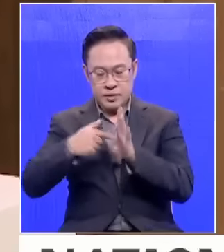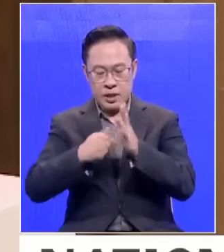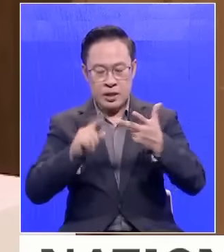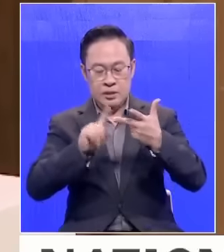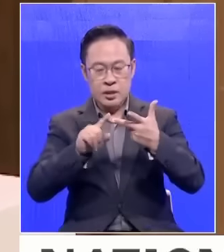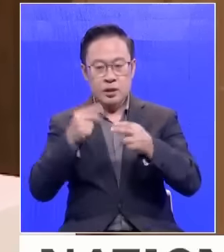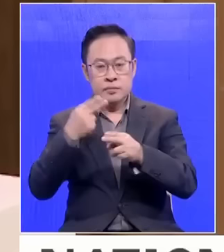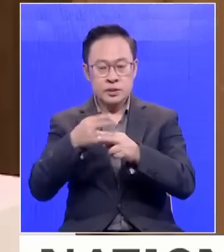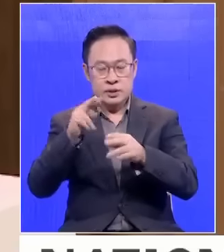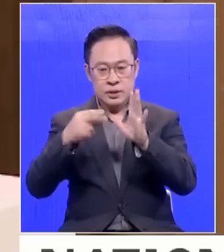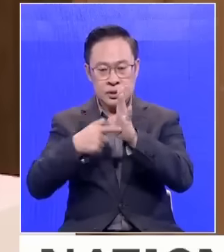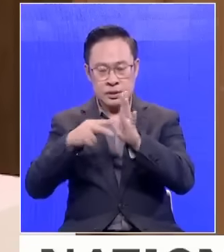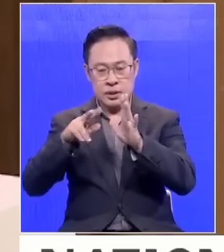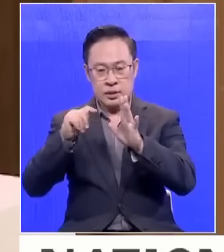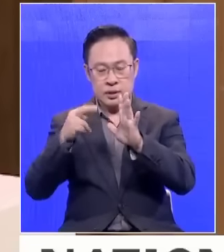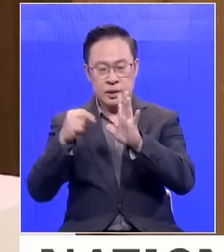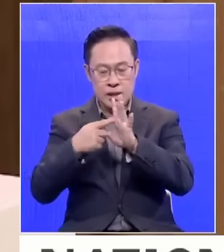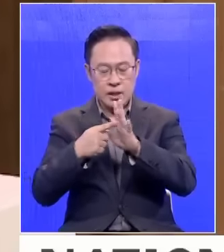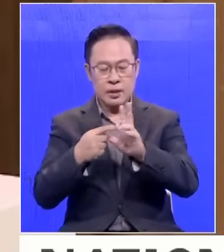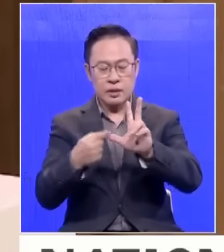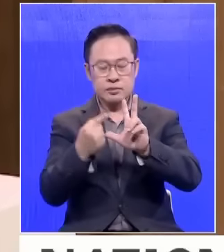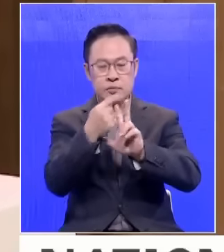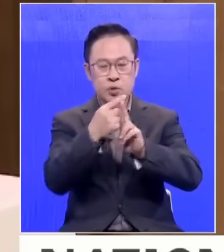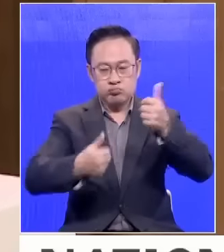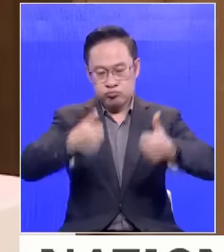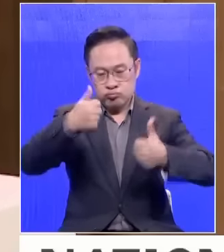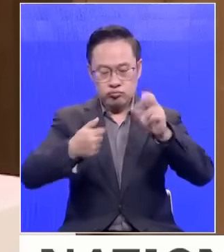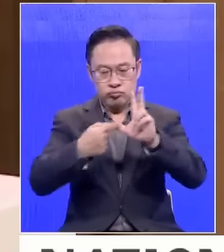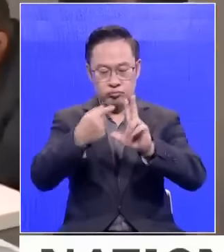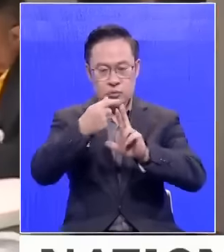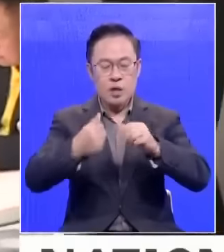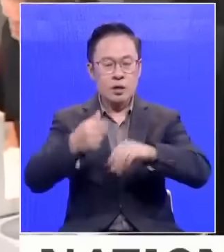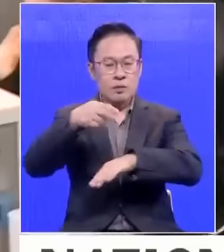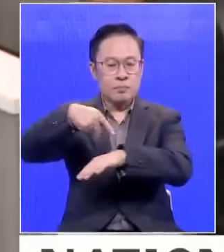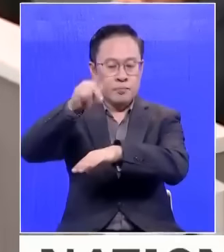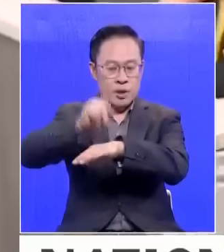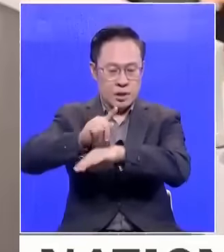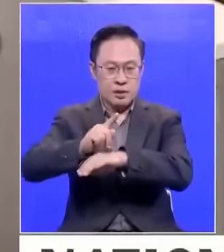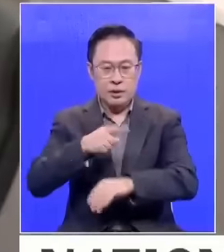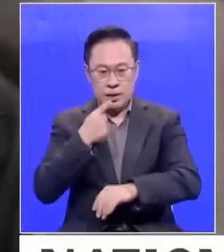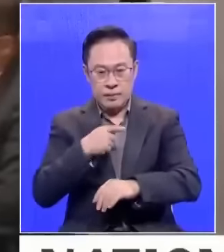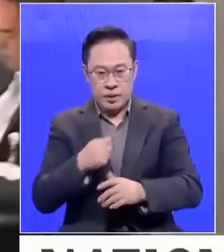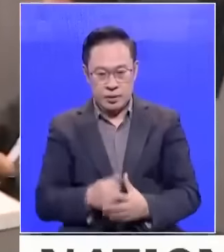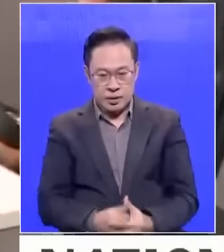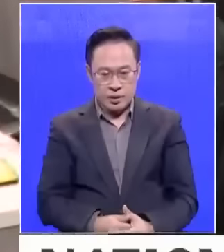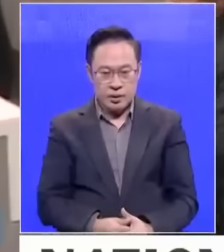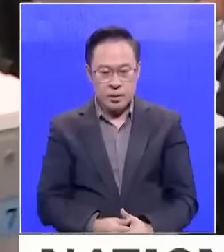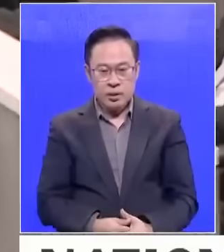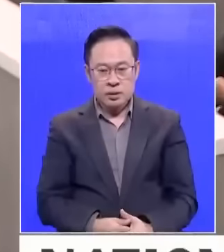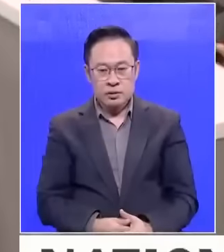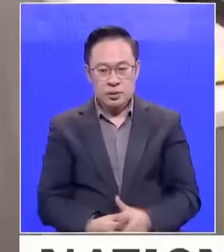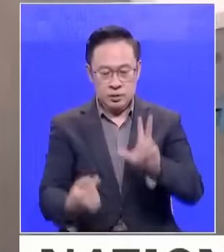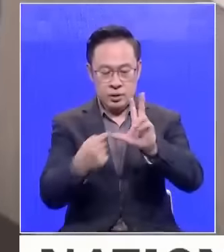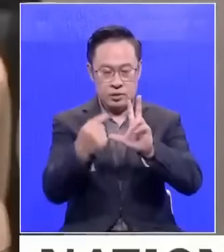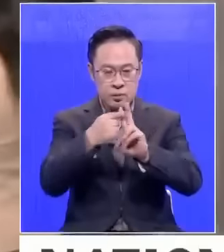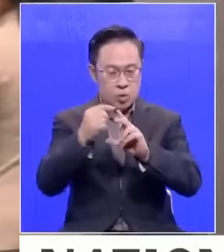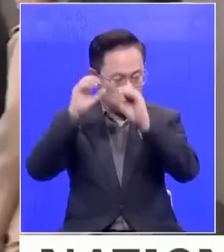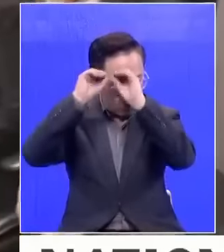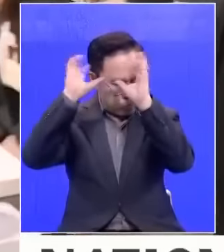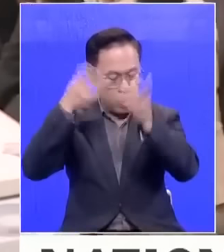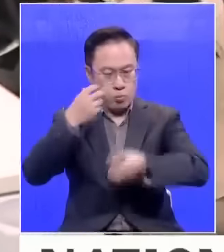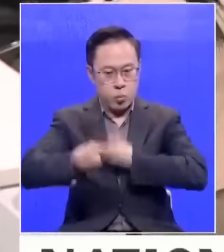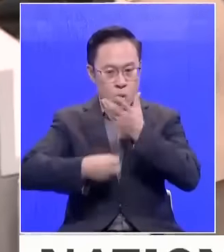ญากรเสนอชื่อนางสาวนันทนานันทวโรภาสซึ่งผู้ได้รับการเสนอชื่อทั้ง3คนนะครับจะต้องแสดงวิสัยทัศน์ก่อนที่ประชุม